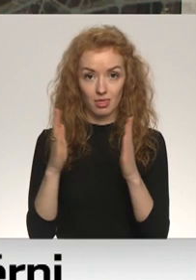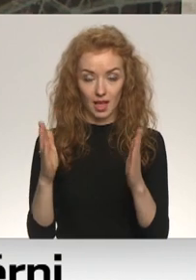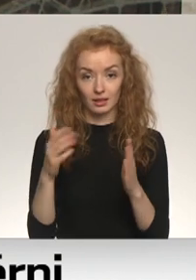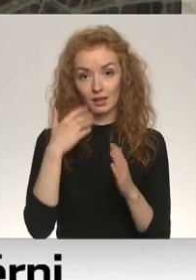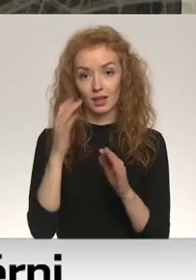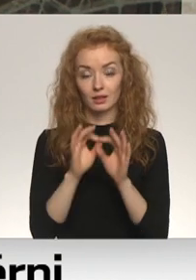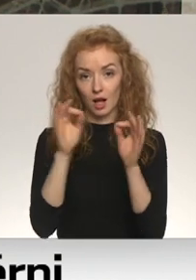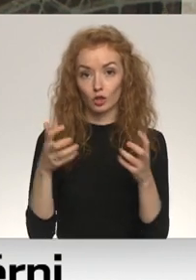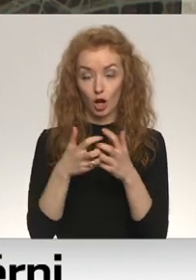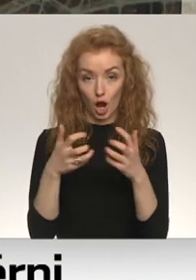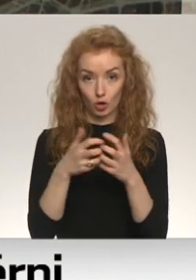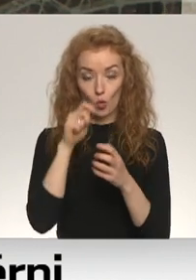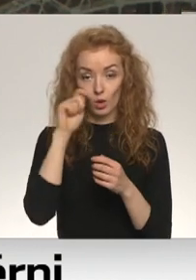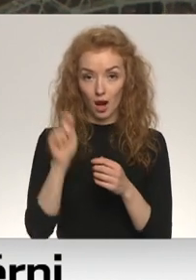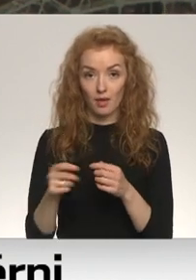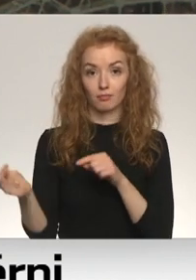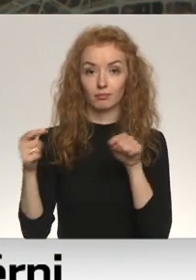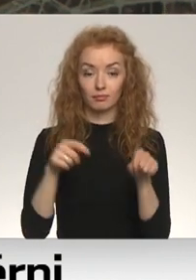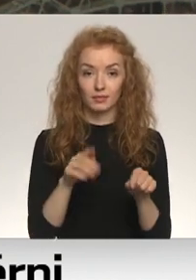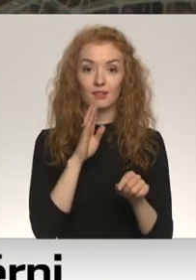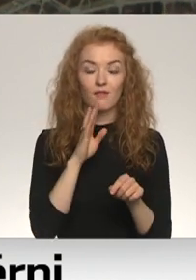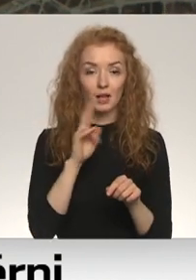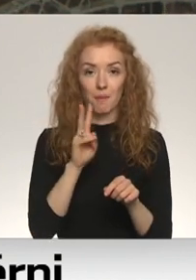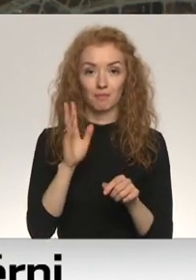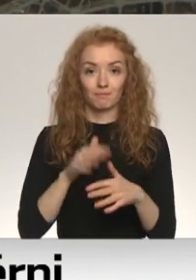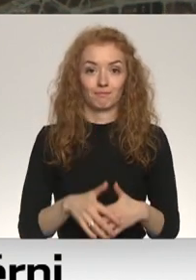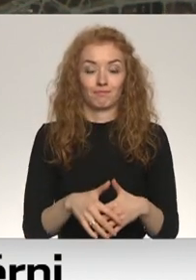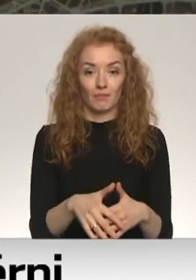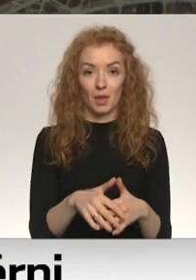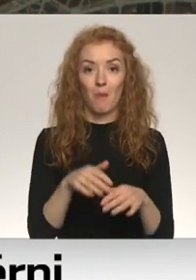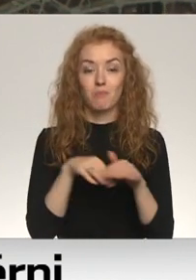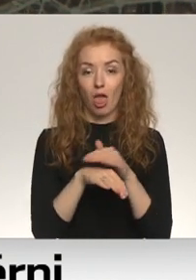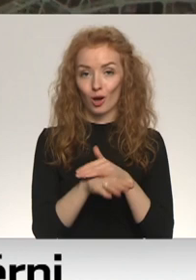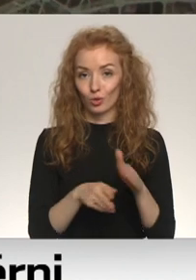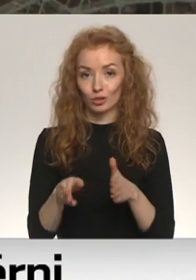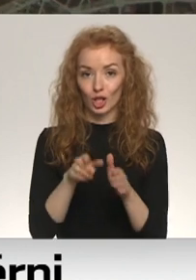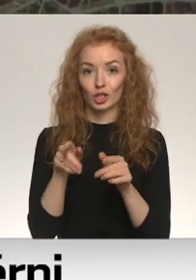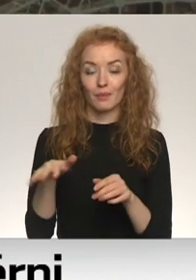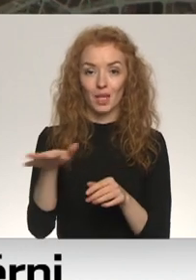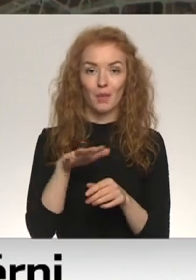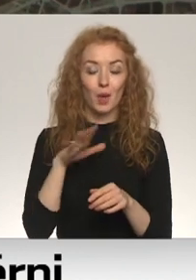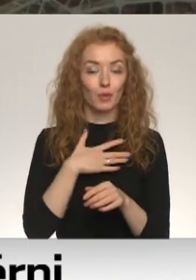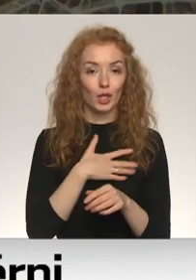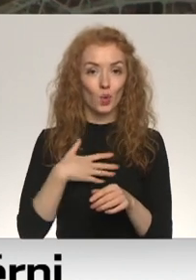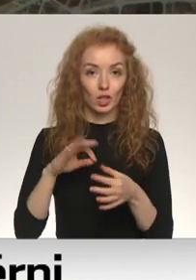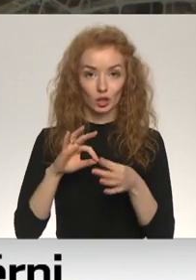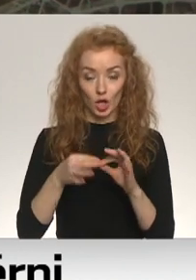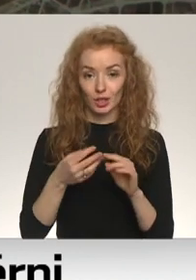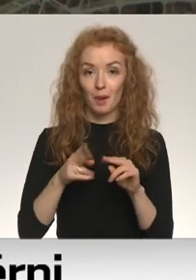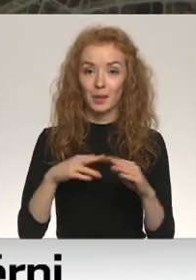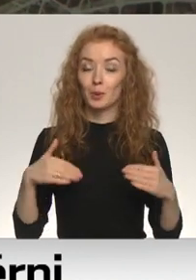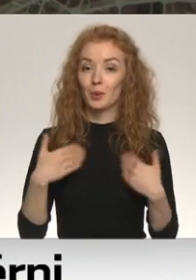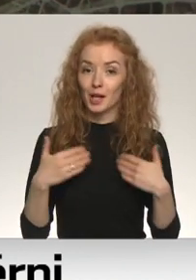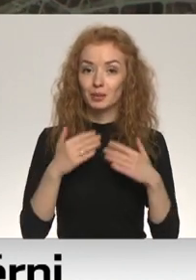ieradās sievietes, kurām gaidāms mazulis. Bēgļu ceļš šīm ģimenēm ir bijis īpaši sarežģīts, tāpēc prieks